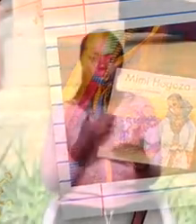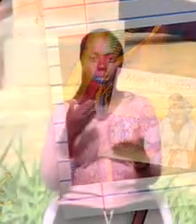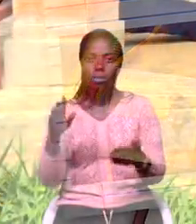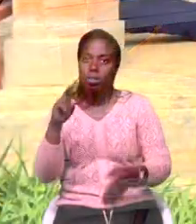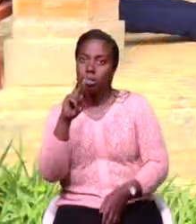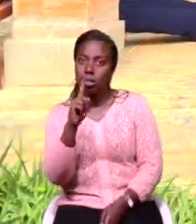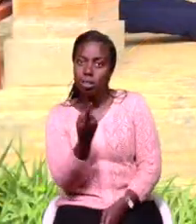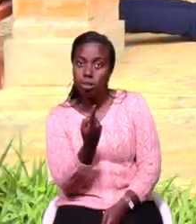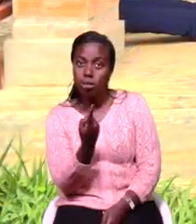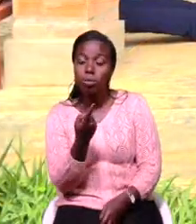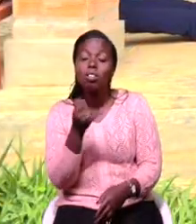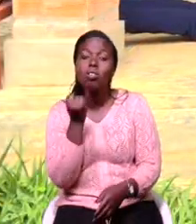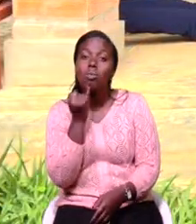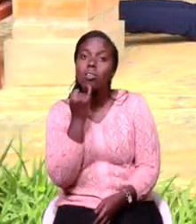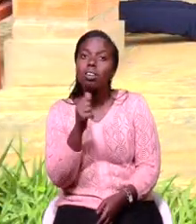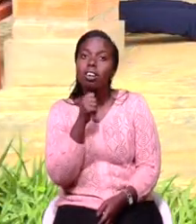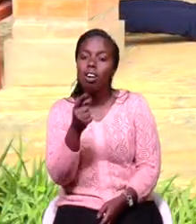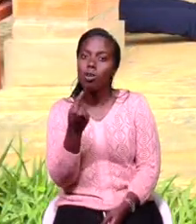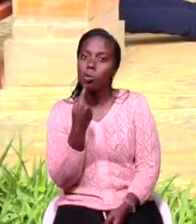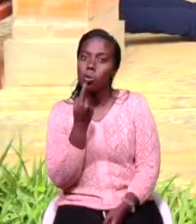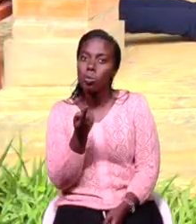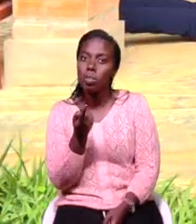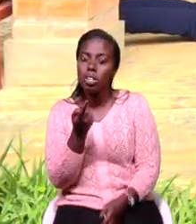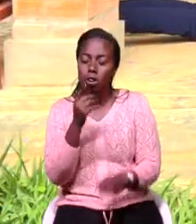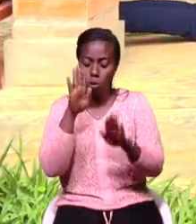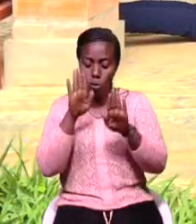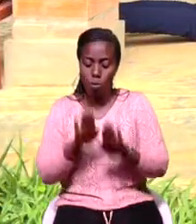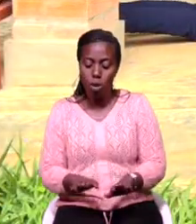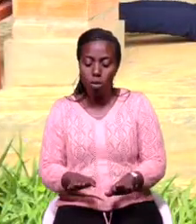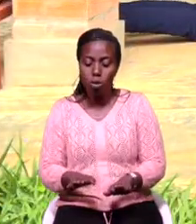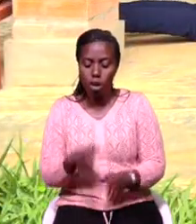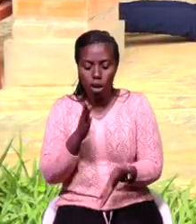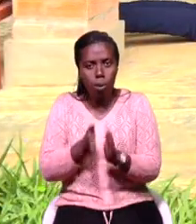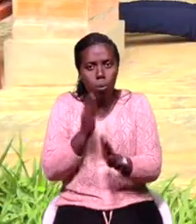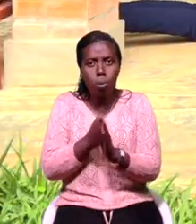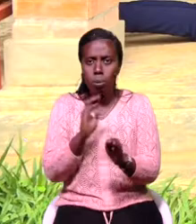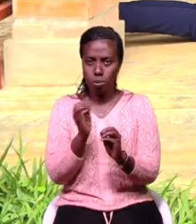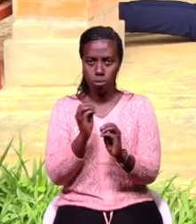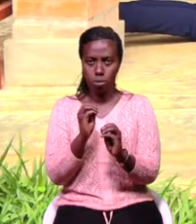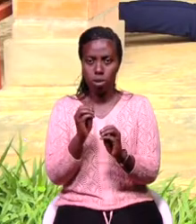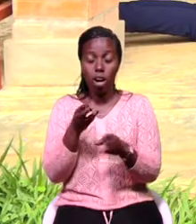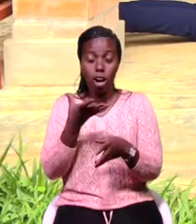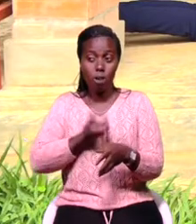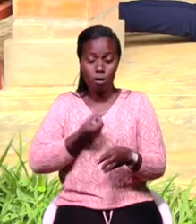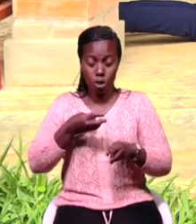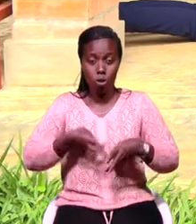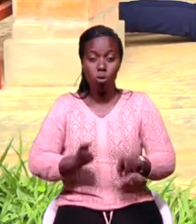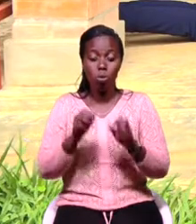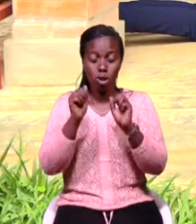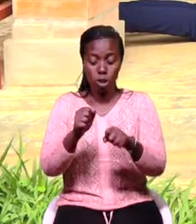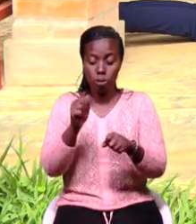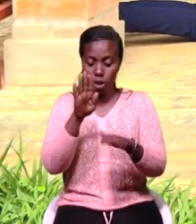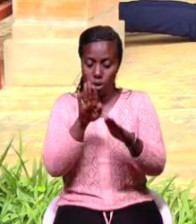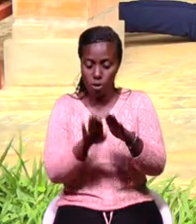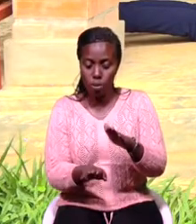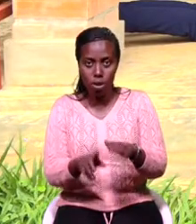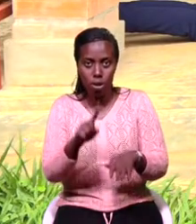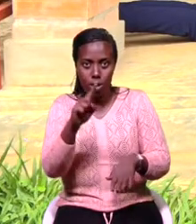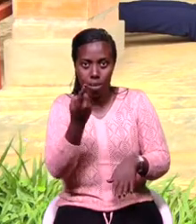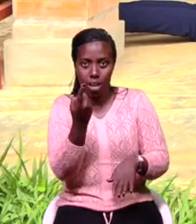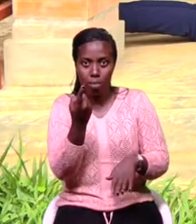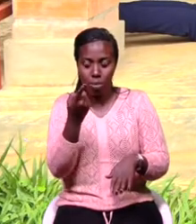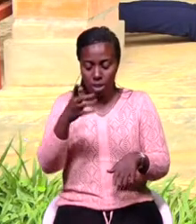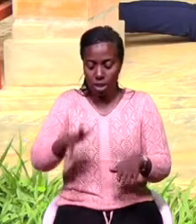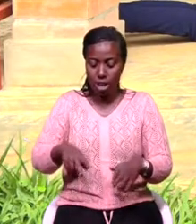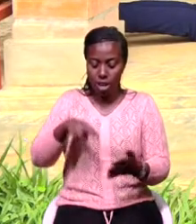Icya mbere umwana ntabwo umubwira ngo manuka yihuse cyane ariko umwana afite uburyo ki ashobora kumanuka arabanza